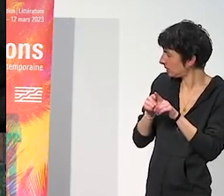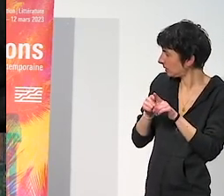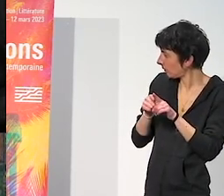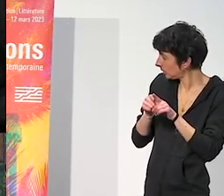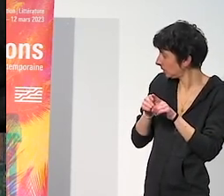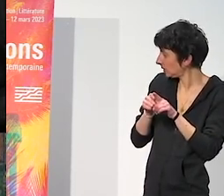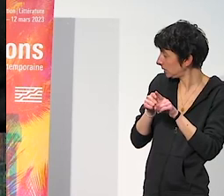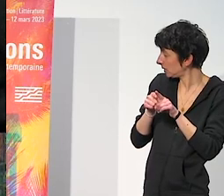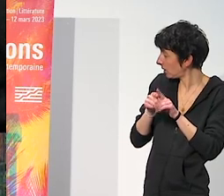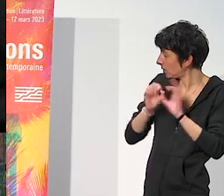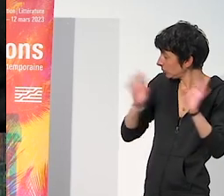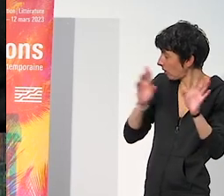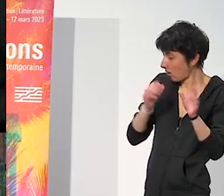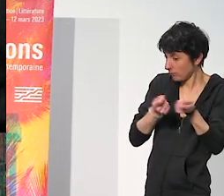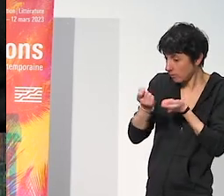antifasciste.